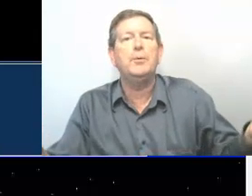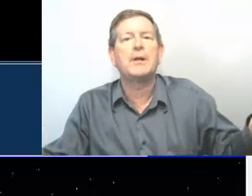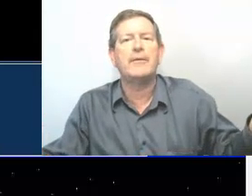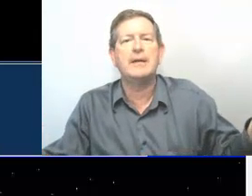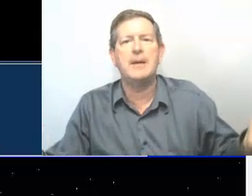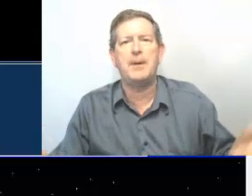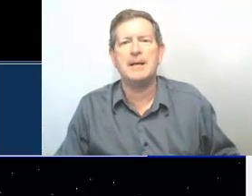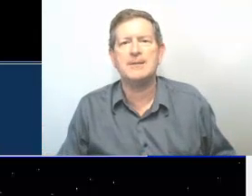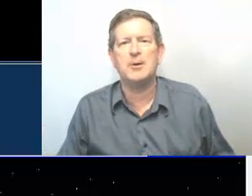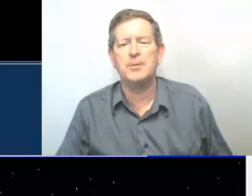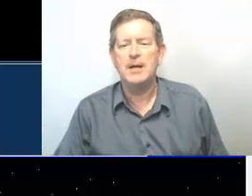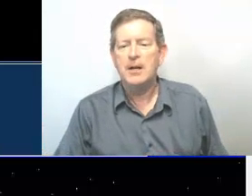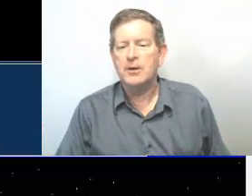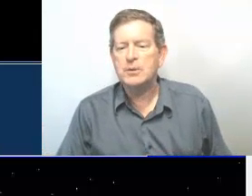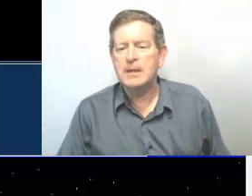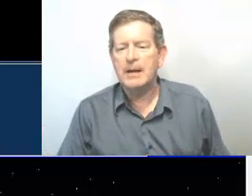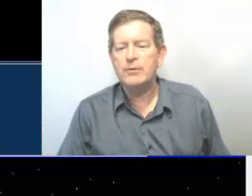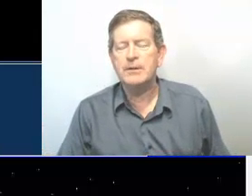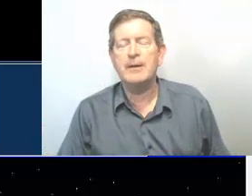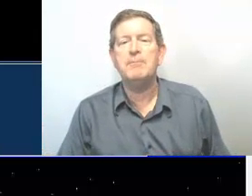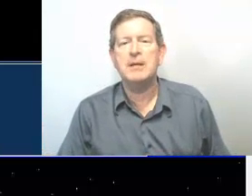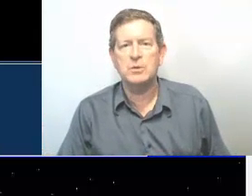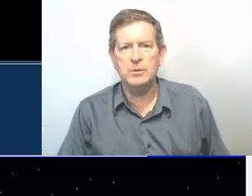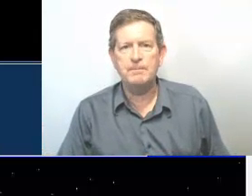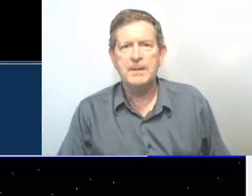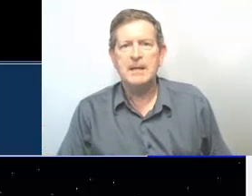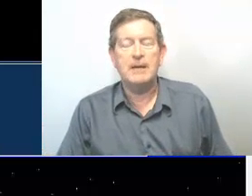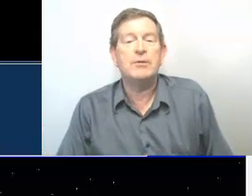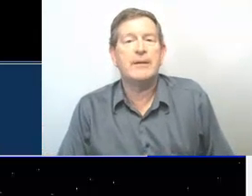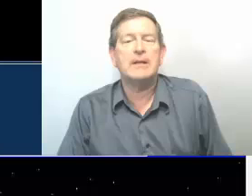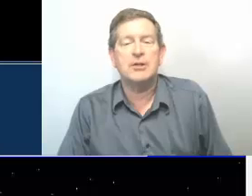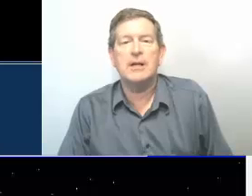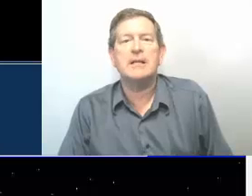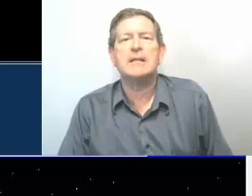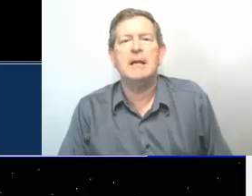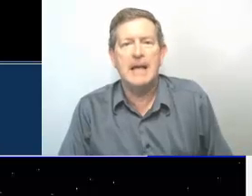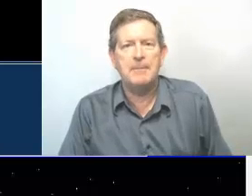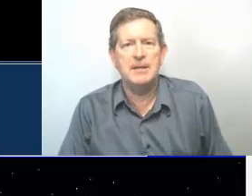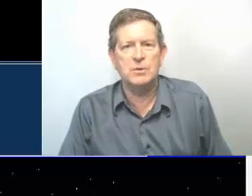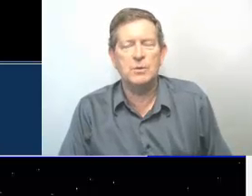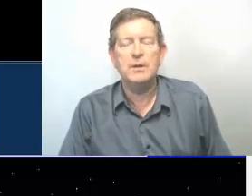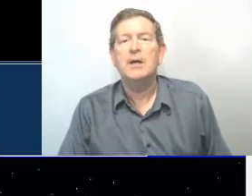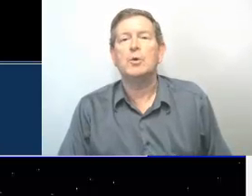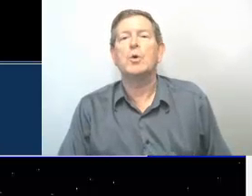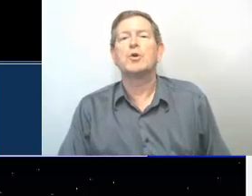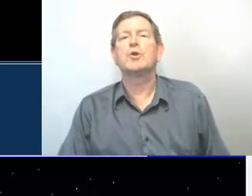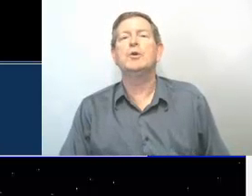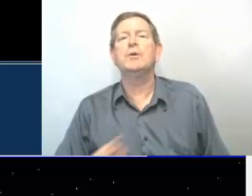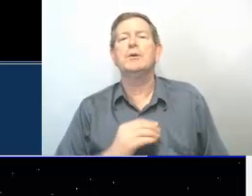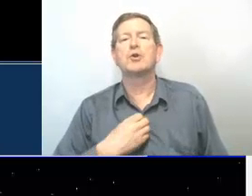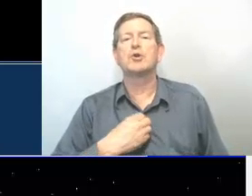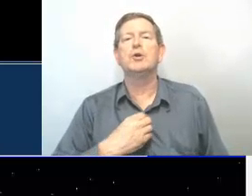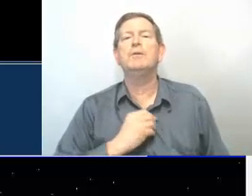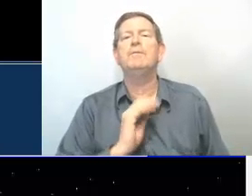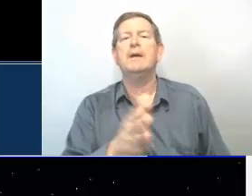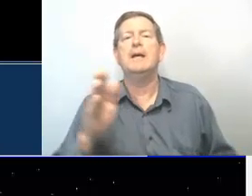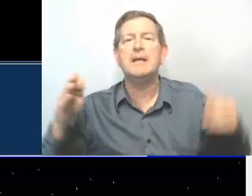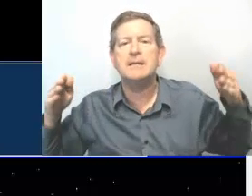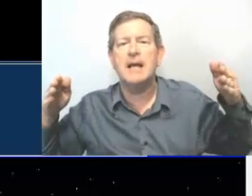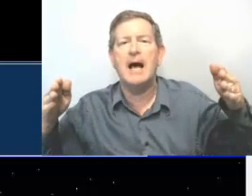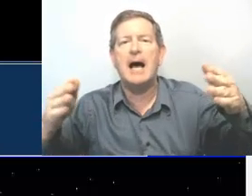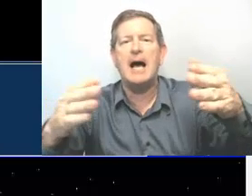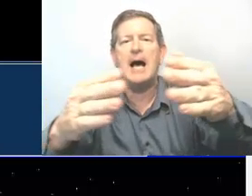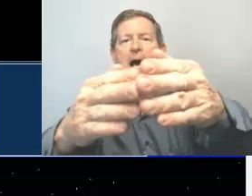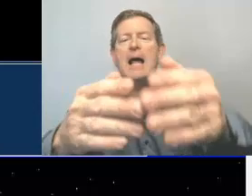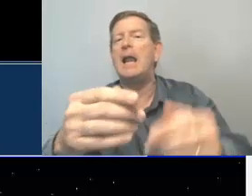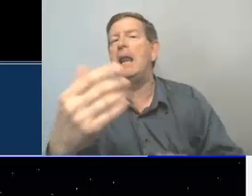vais au bureau pour travailler, par exemple. Ensuite, là, vous avez maison, et vous savez déjà que c'est la maison. Donc, je